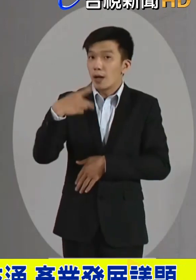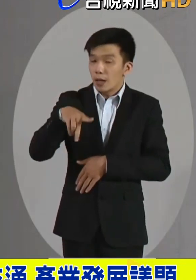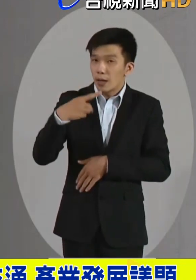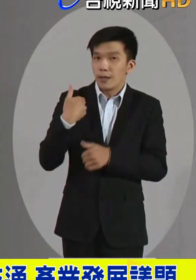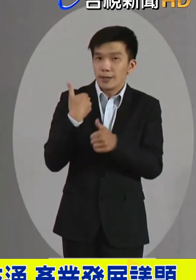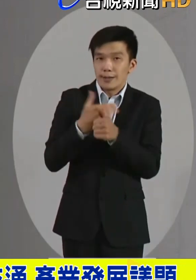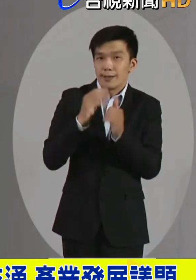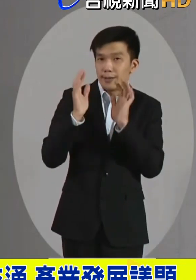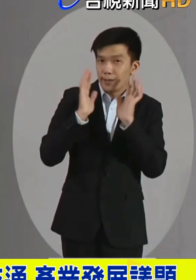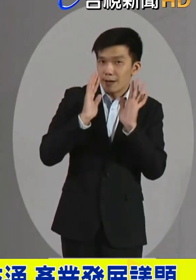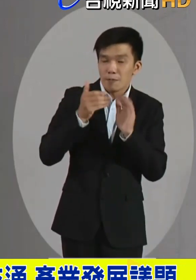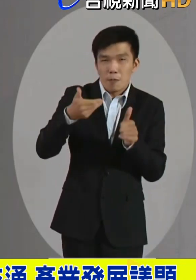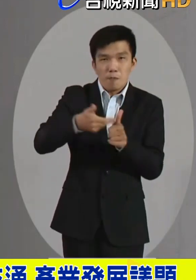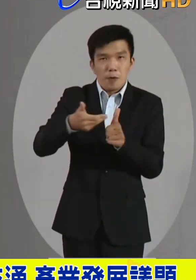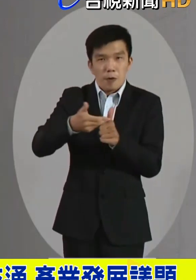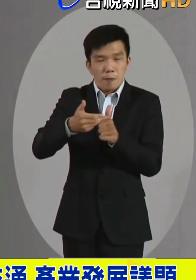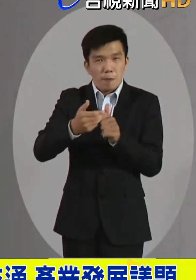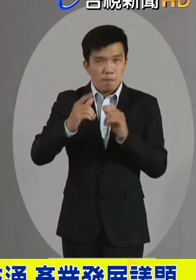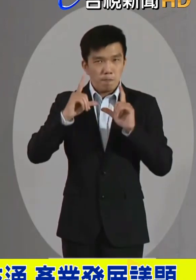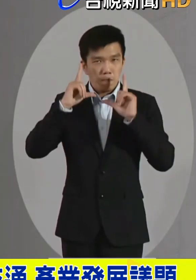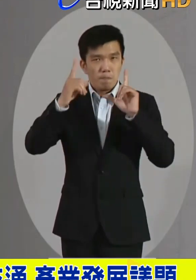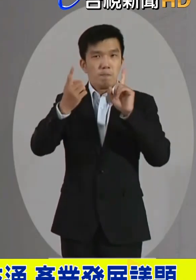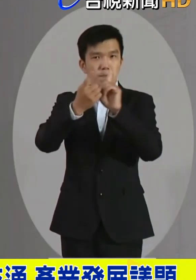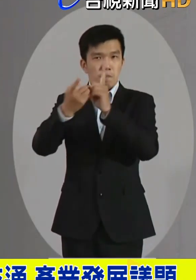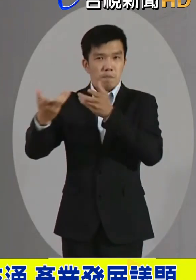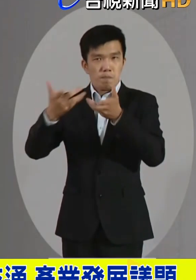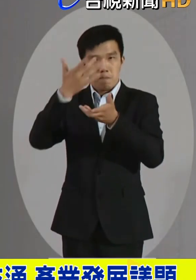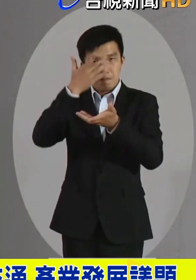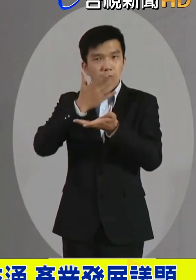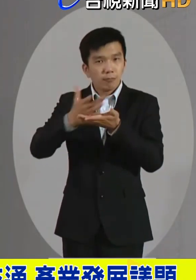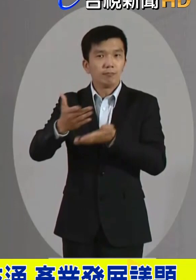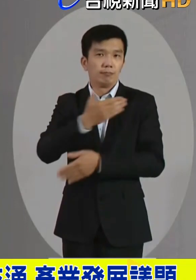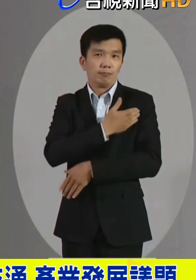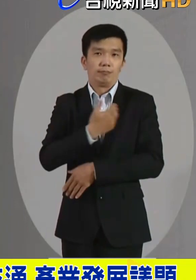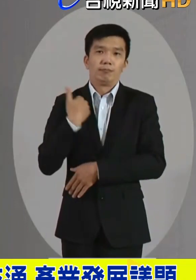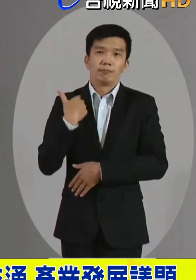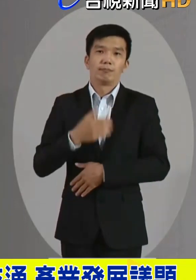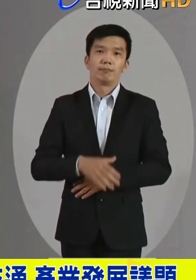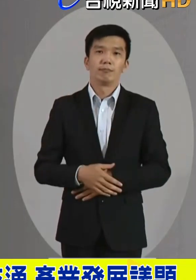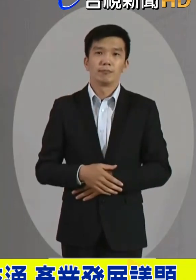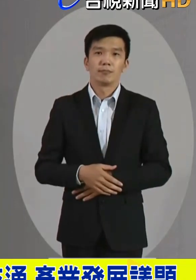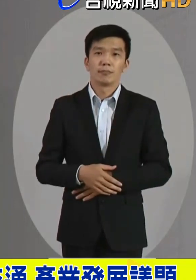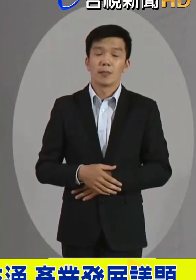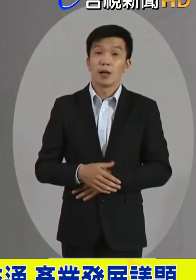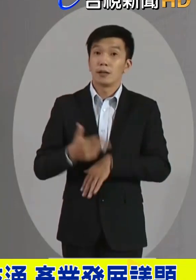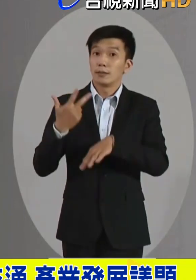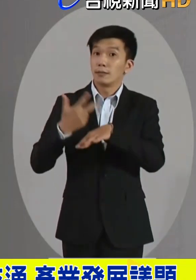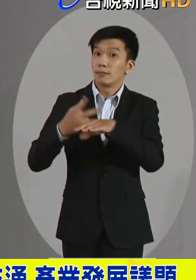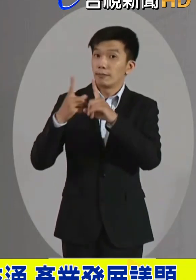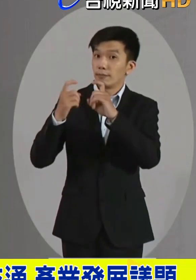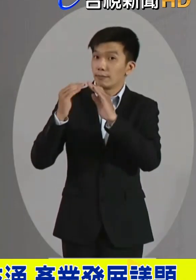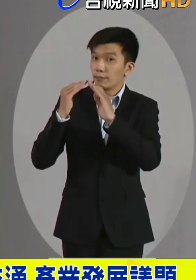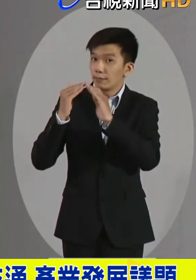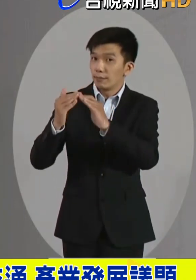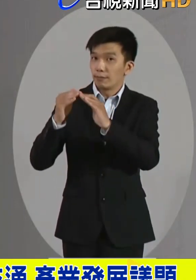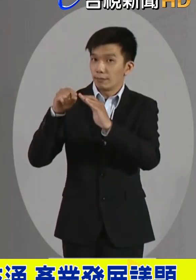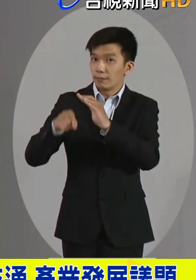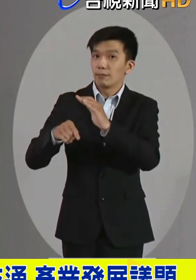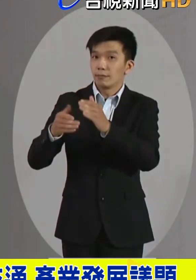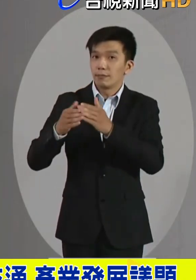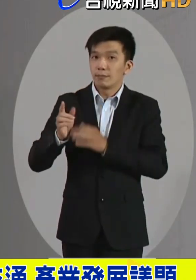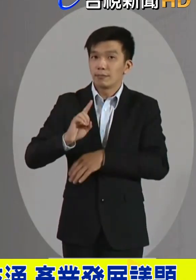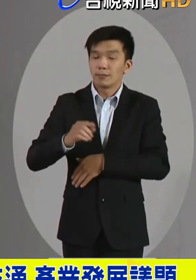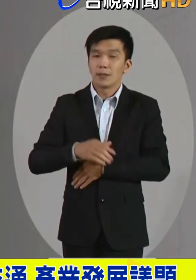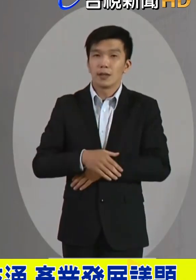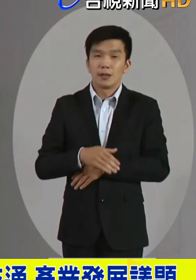子面对世界解决问题的一个能力。那科技城市还是要让他们懂